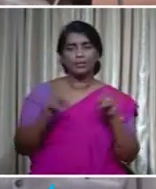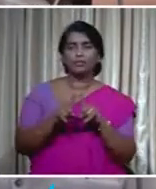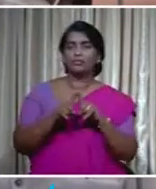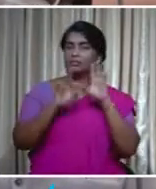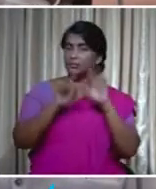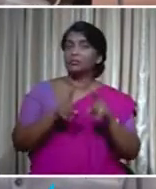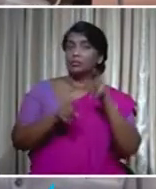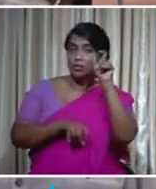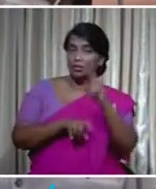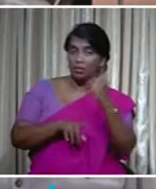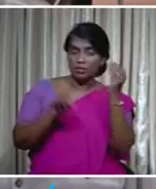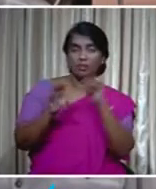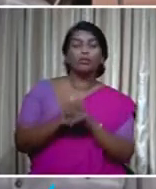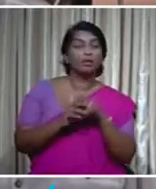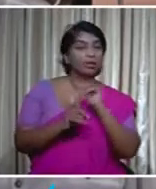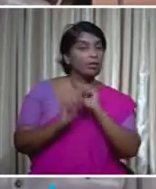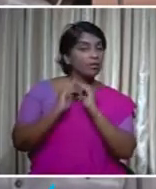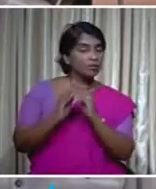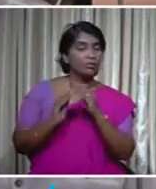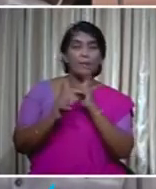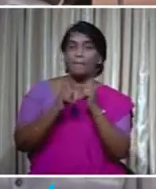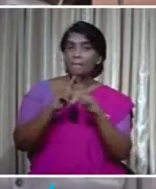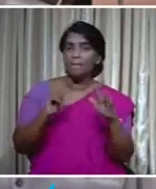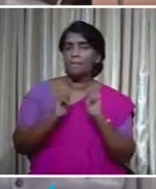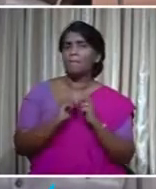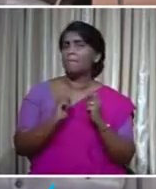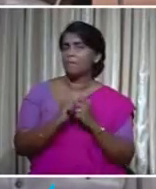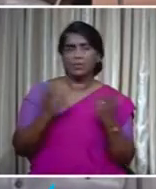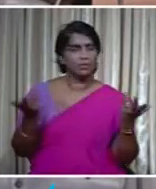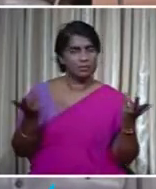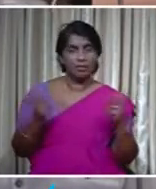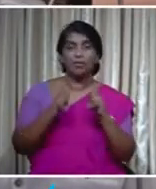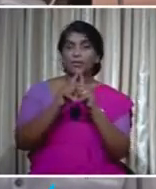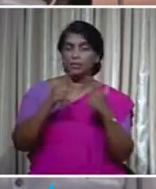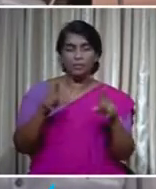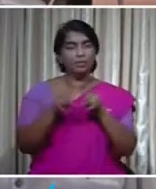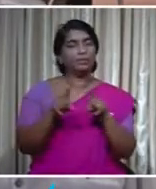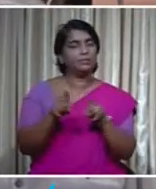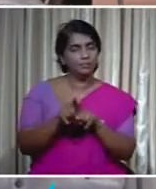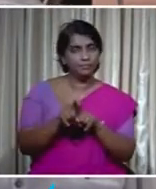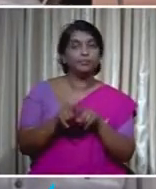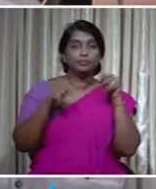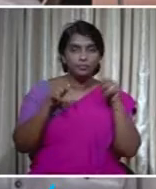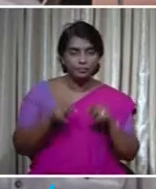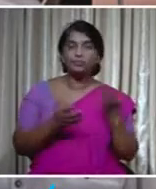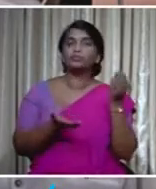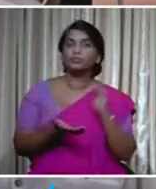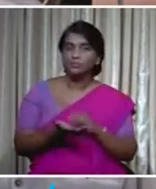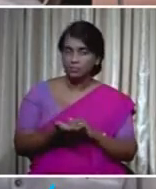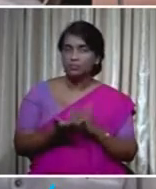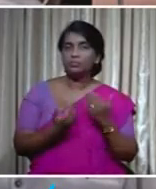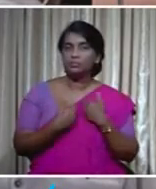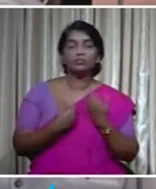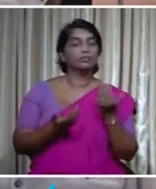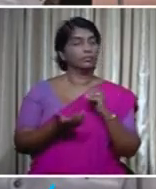முடியும். மிக முக்கியமாக இந்த நாட்டிலே பிரச்சனை எழுந்ததே மொழியின் அடிப்படையில் தான். ஆனால் இப்பொழுது திரும்பவும் நாங்கள் சுத்தி அந்த பூச்சியத்துக்குள்ளே